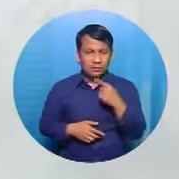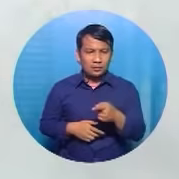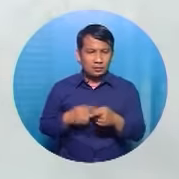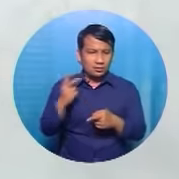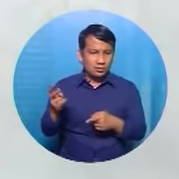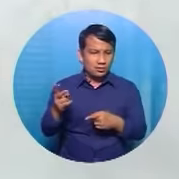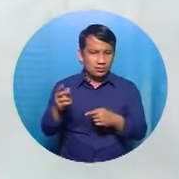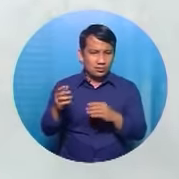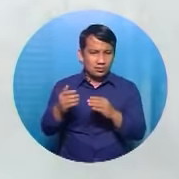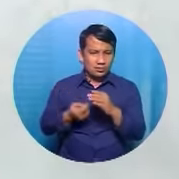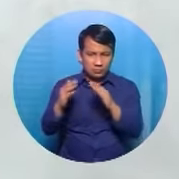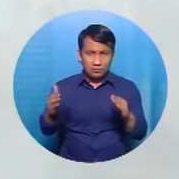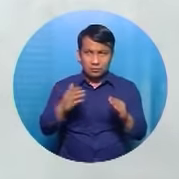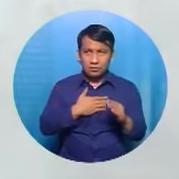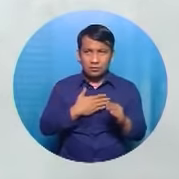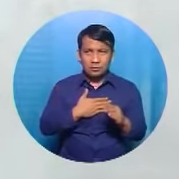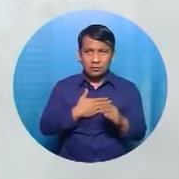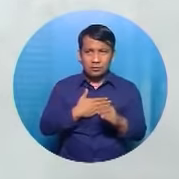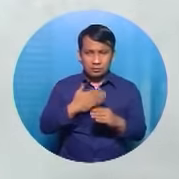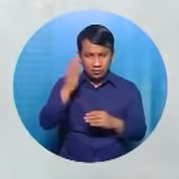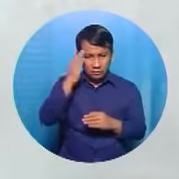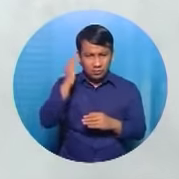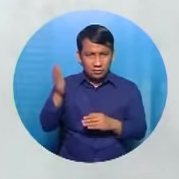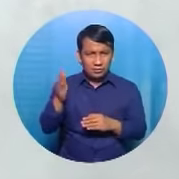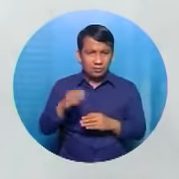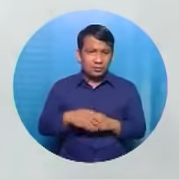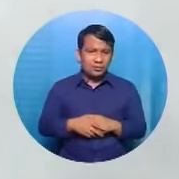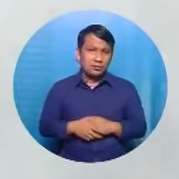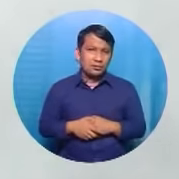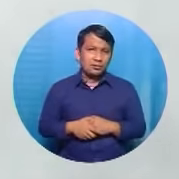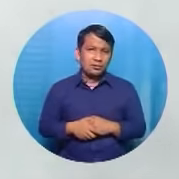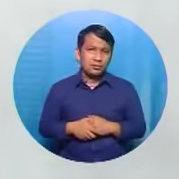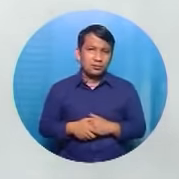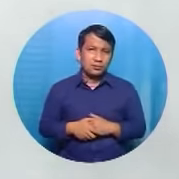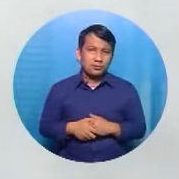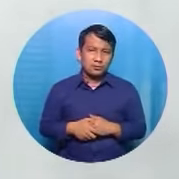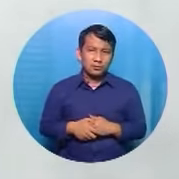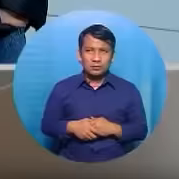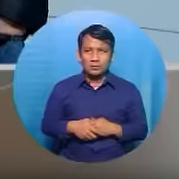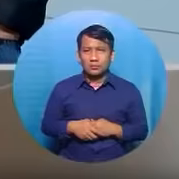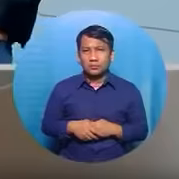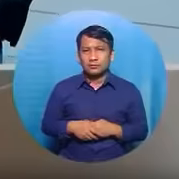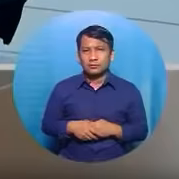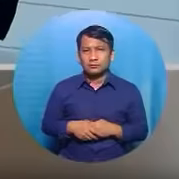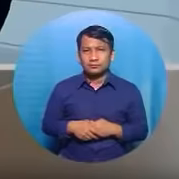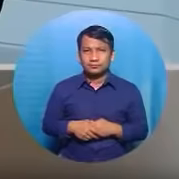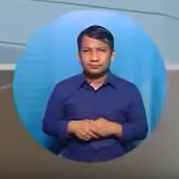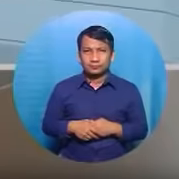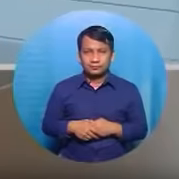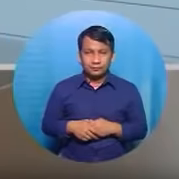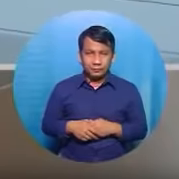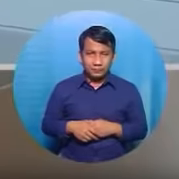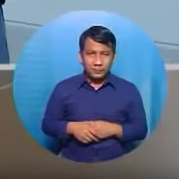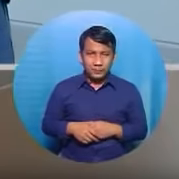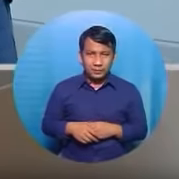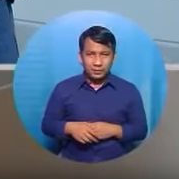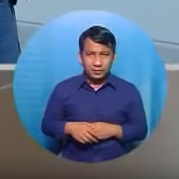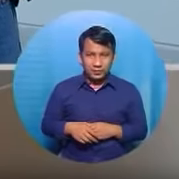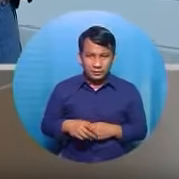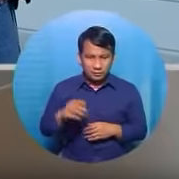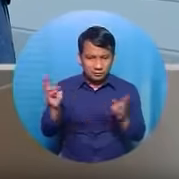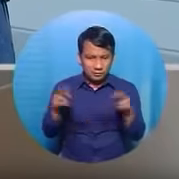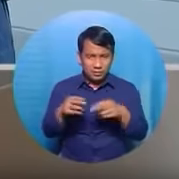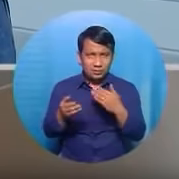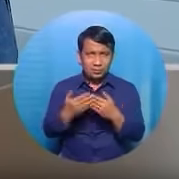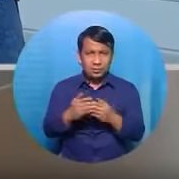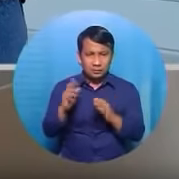andun siya sa bahay namin, sir. Dahil alam ko po siya magtagulo rin po ulit kami. Okay, sige, ganito. Tatawagan namin si Major. Sandali po, ma'am. Madali yan,